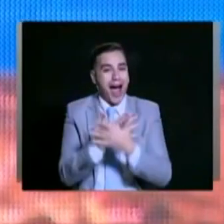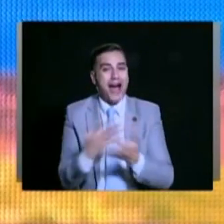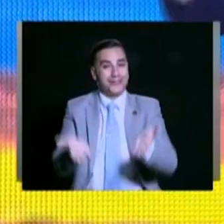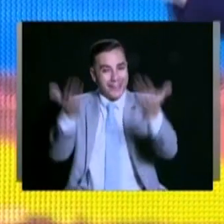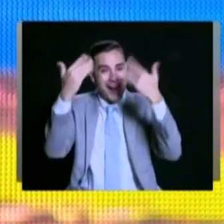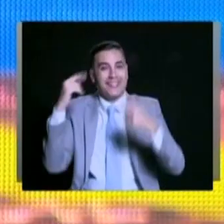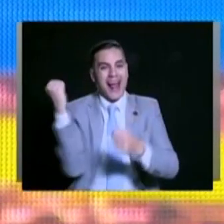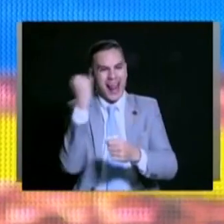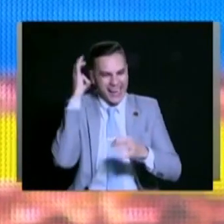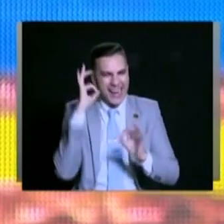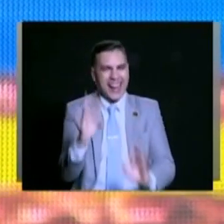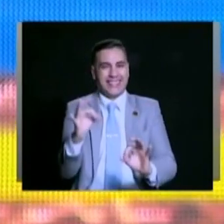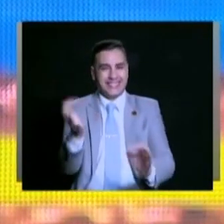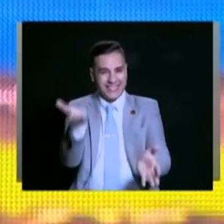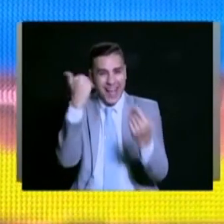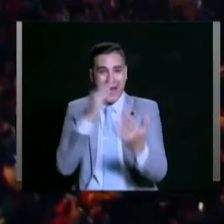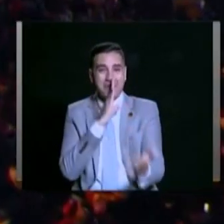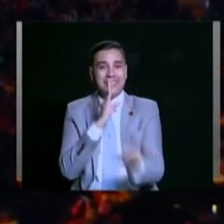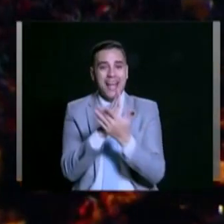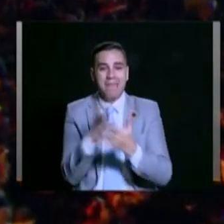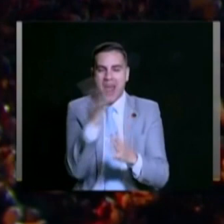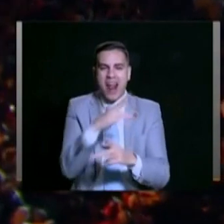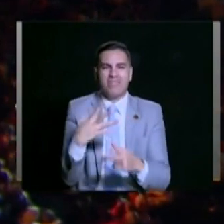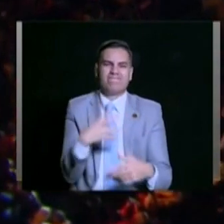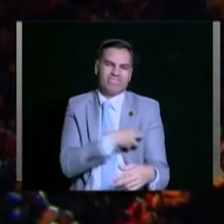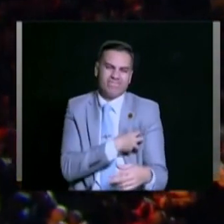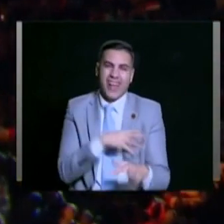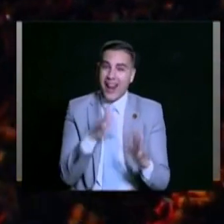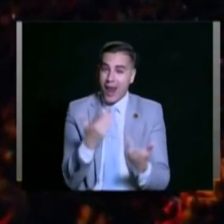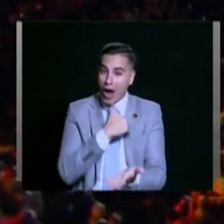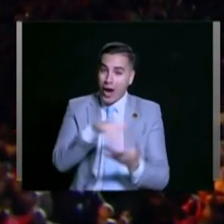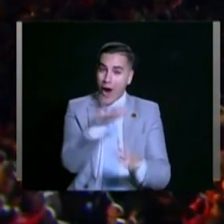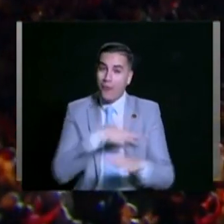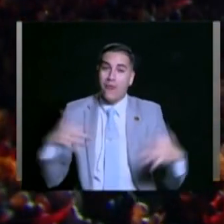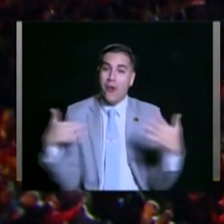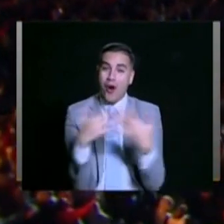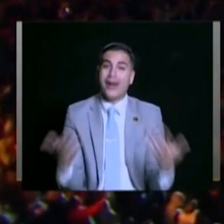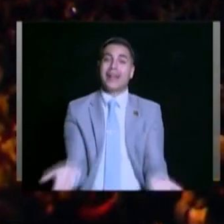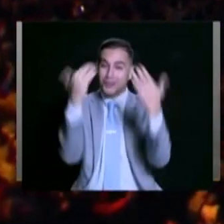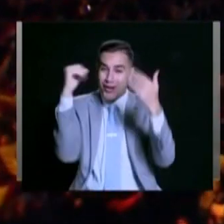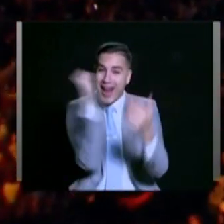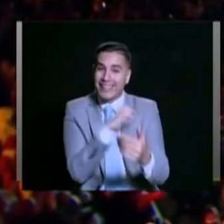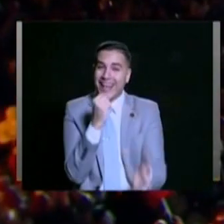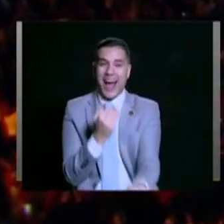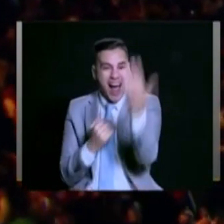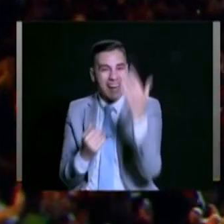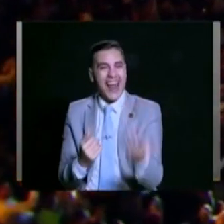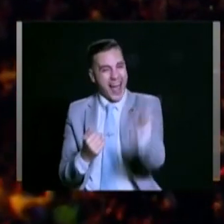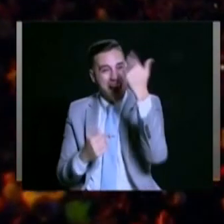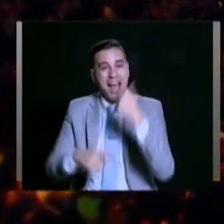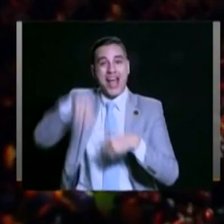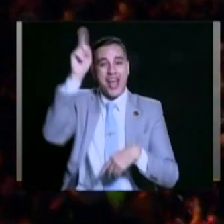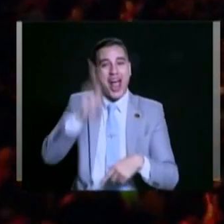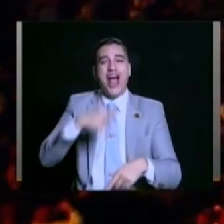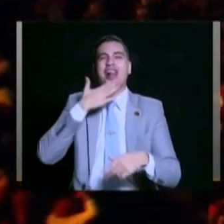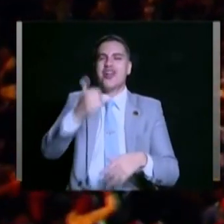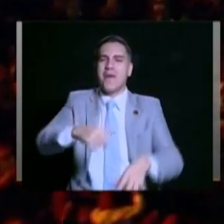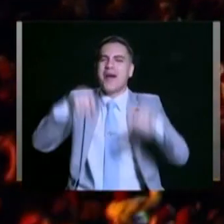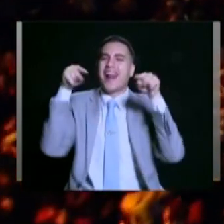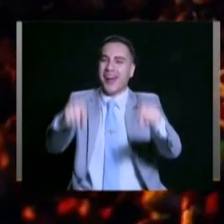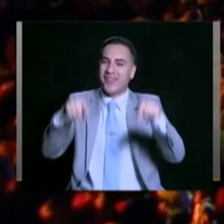اشاره في حوالي 300 لغه على مستوى العالم كلغه اشاره فيه اثنين و70 مليون اصم على